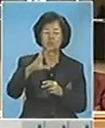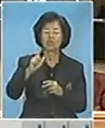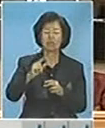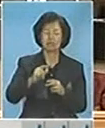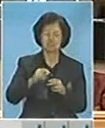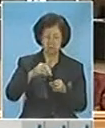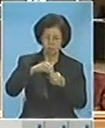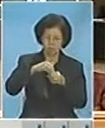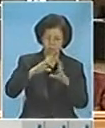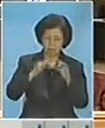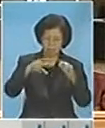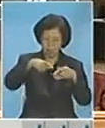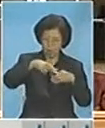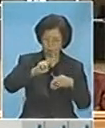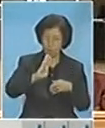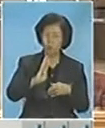นะ